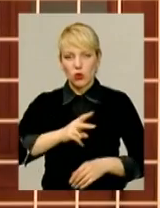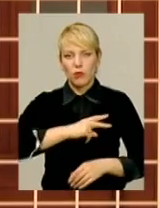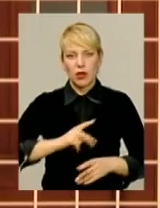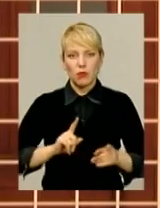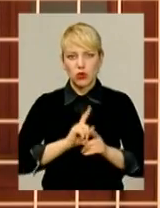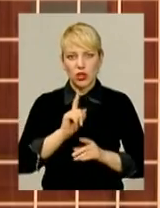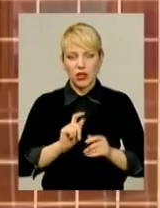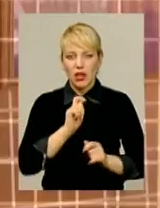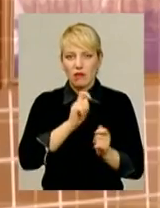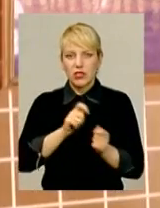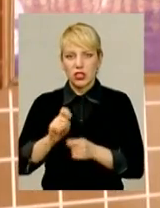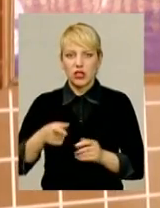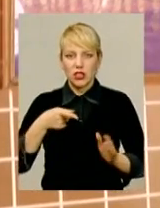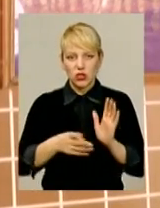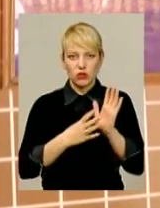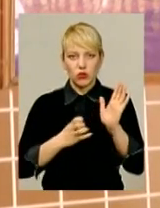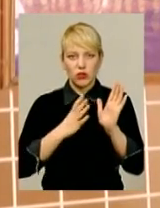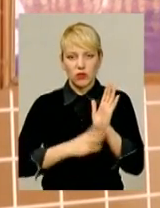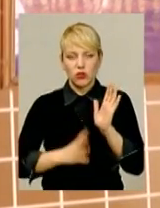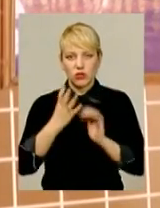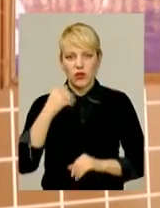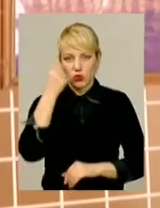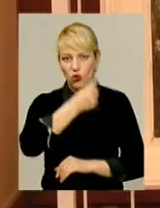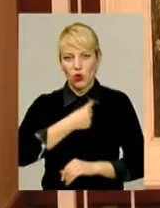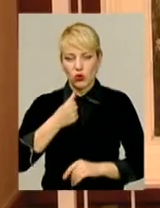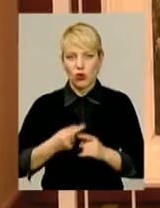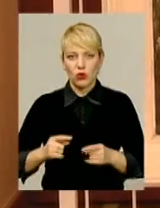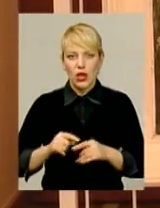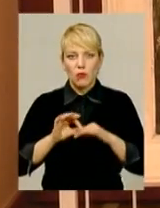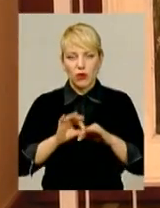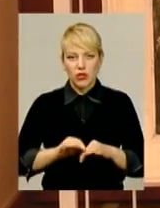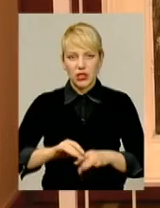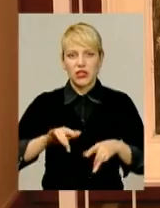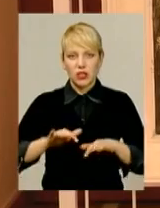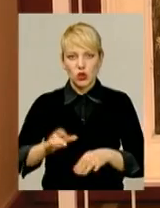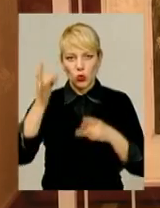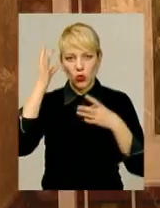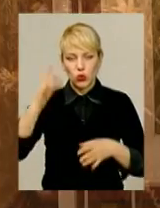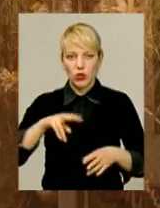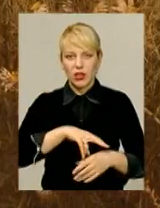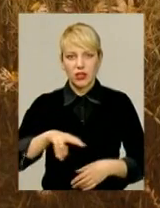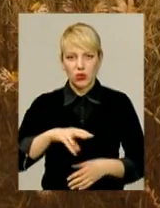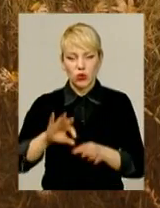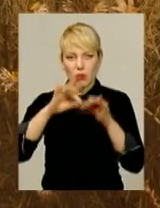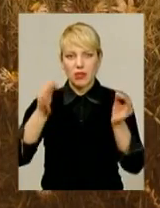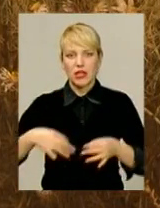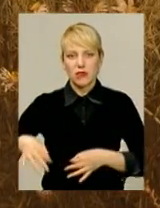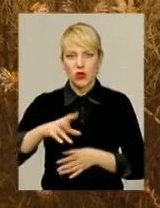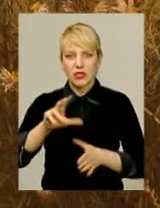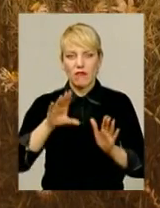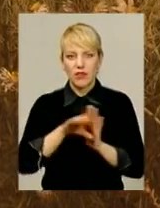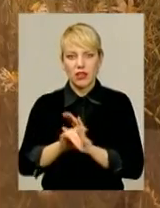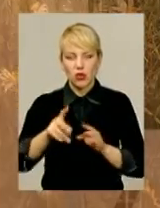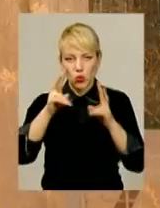почали відзначати ще з 1994 року провідних діячів культури, літератури та мистецтва області за внесок